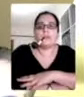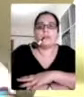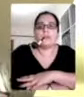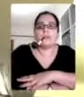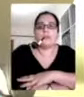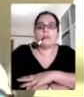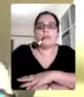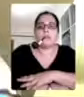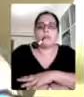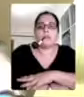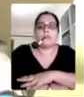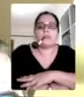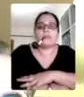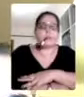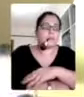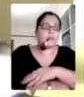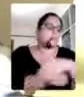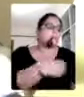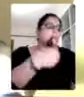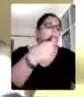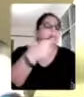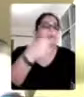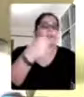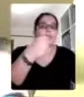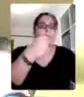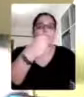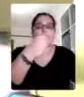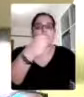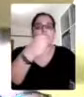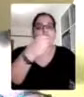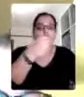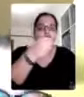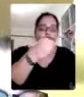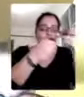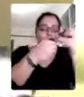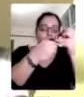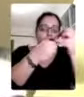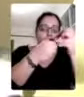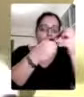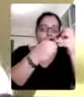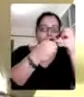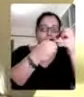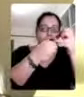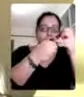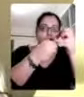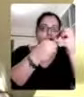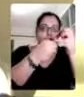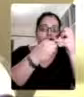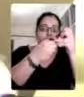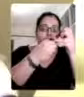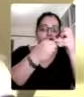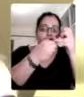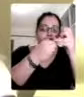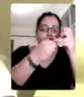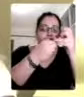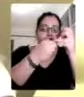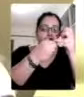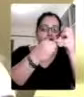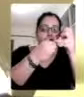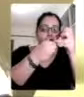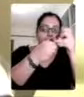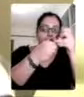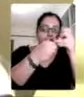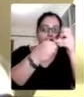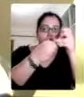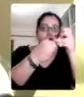kullanır. Çok memnun. Hiçbir sıkıntı yaşamadı. Belki biraz şansla da alakalı olabilir. Ama genel olarak benim itirazım şu. Yani